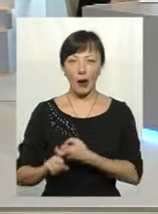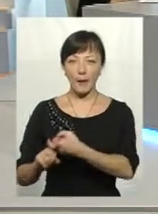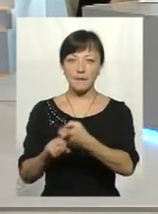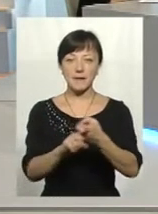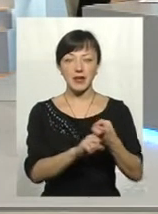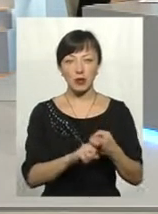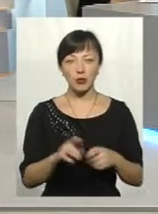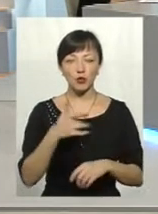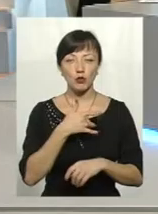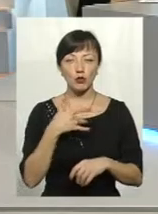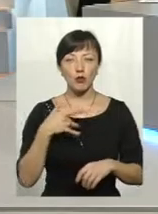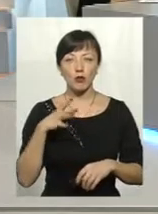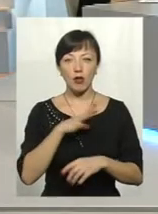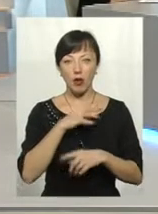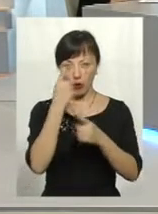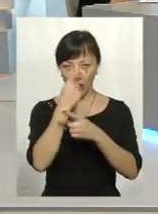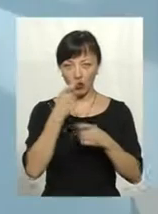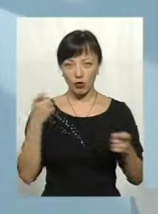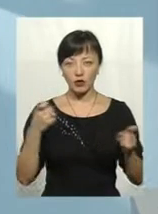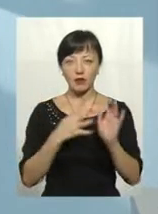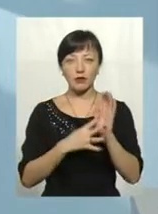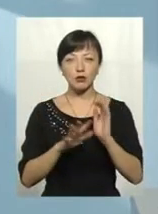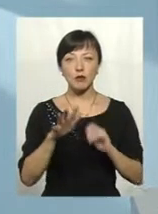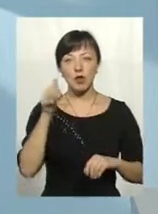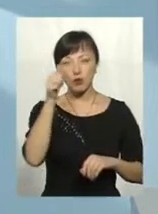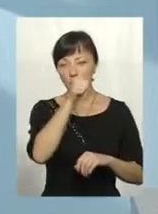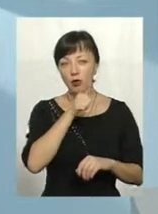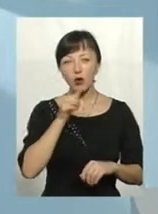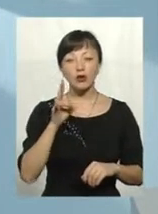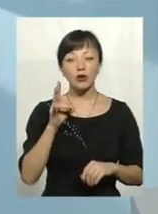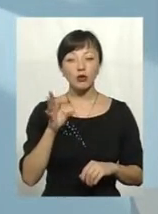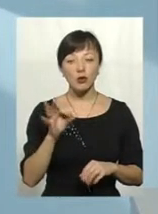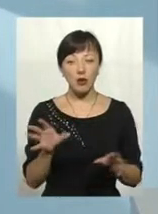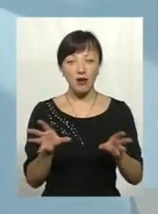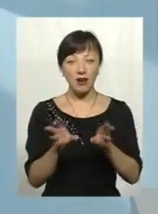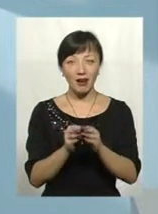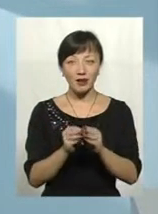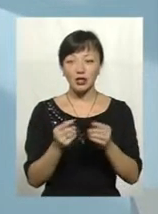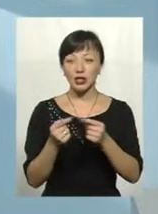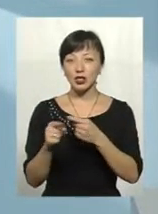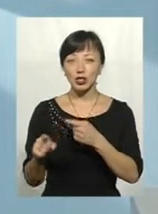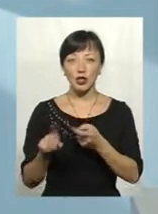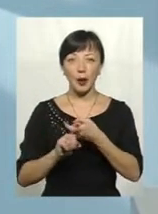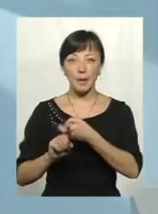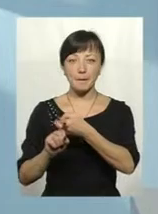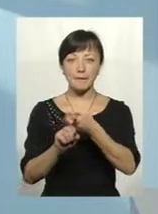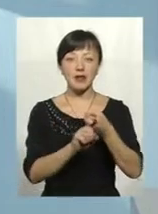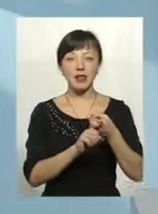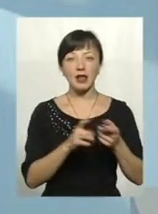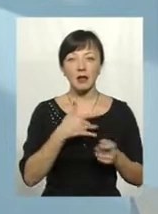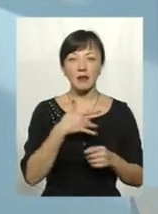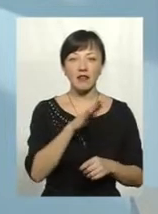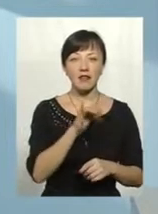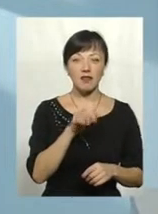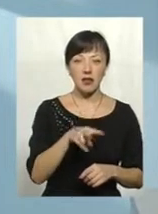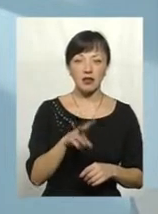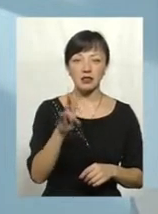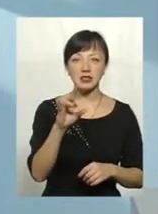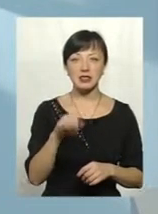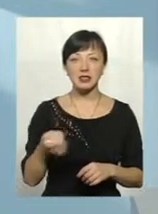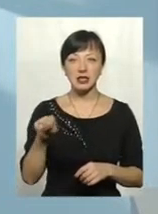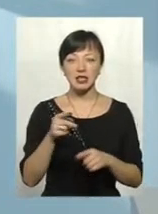нагадали, яка була оголошена в 1995 році, але паралельно з нею проходить інша епідемія, епідемія ВІЛ-СНІДу. І